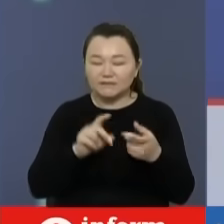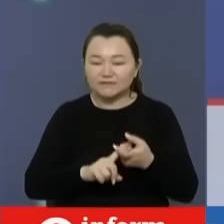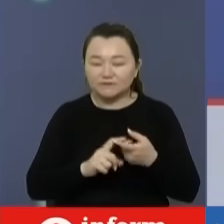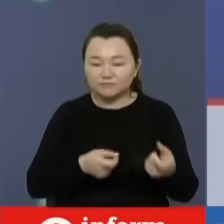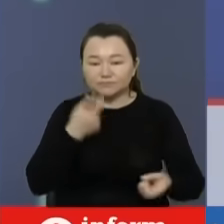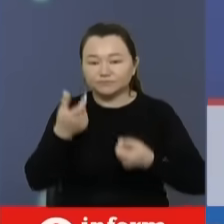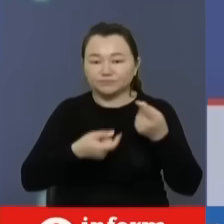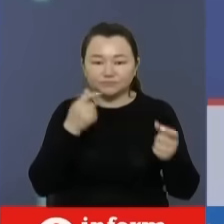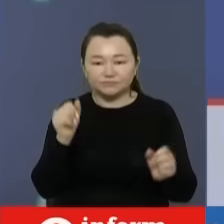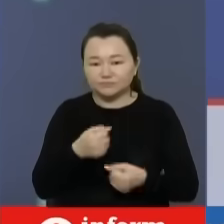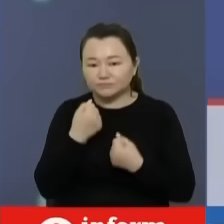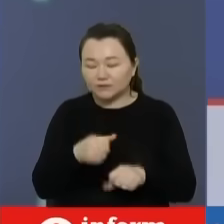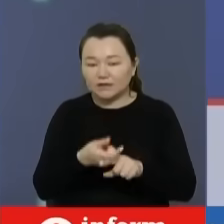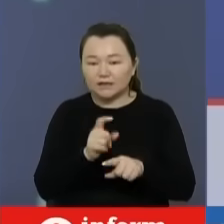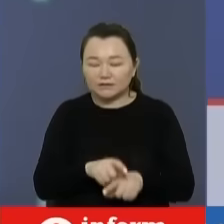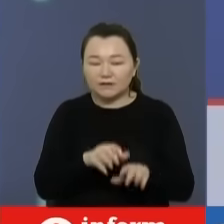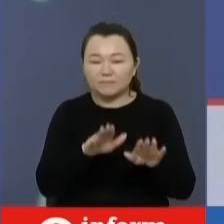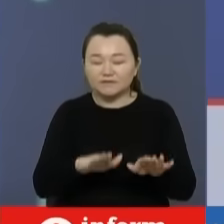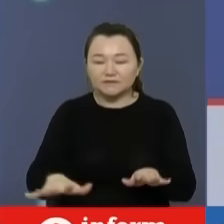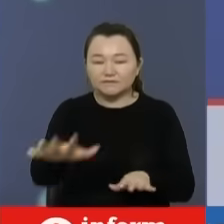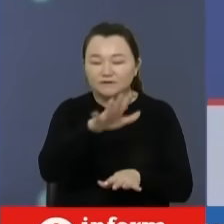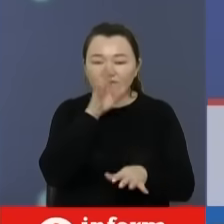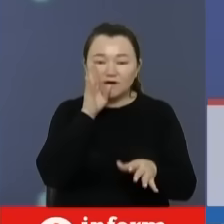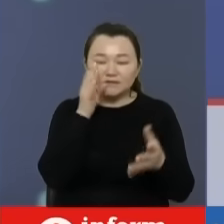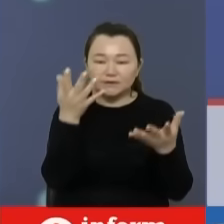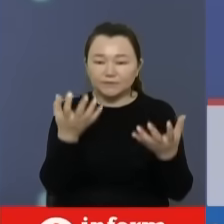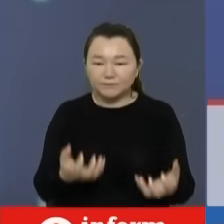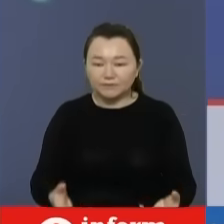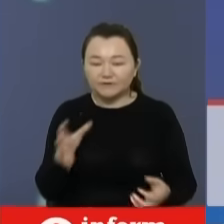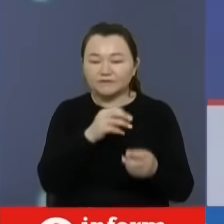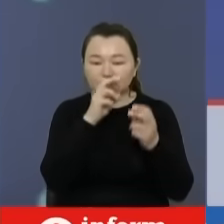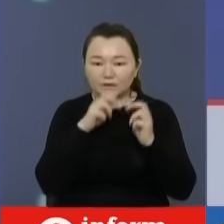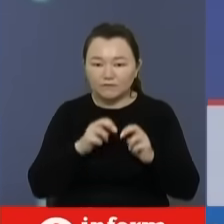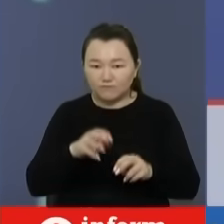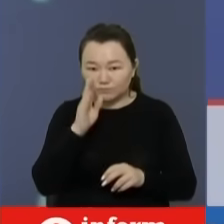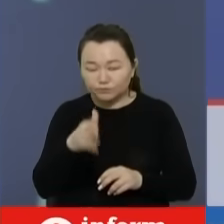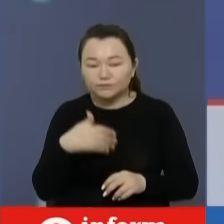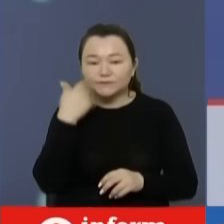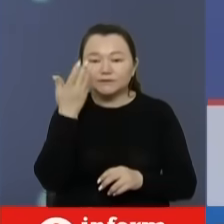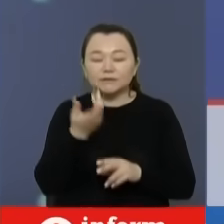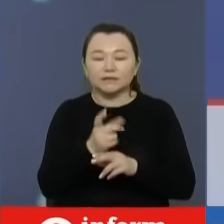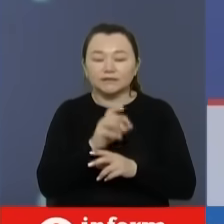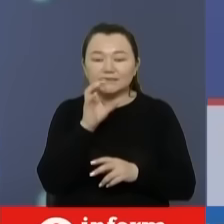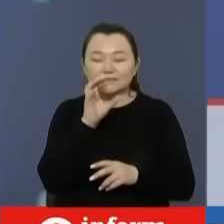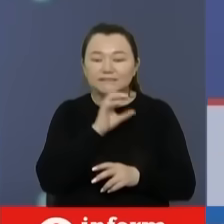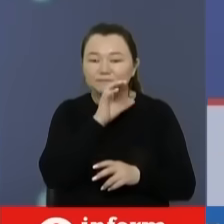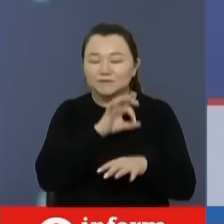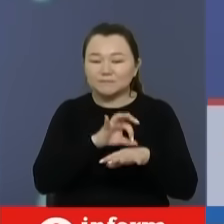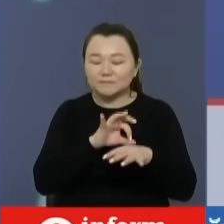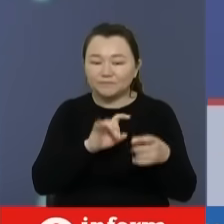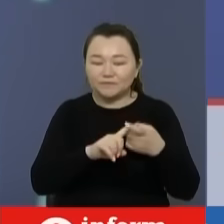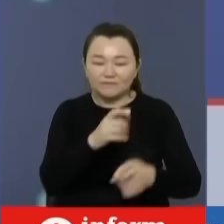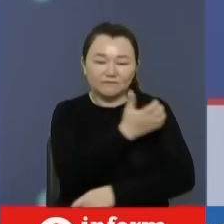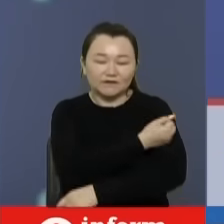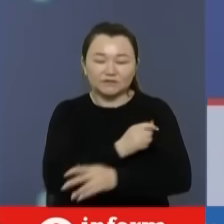пайда болуы мүмкін емес. Мұндай нысандардың барлығы да су тартылған сайын тексерілетін болады. Су басқан аймақтарда Сібір жарасына қарсы вакцина жыл басынан